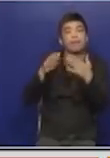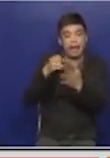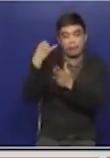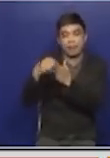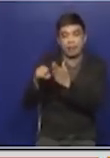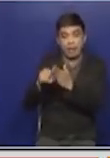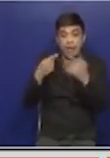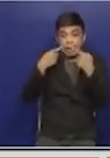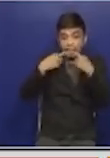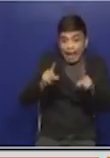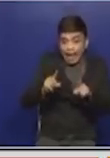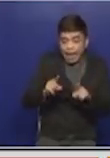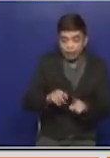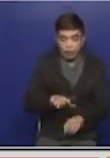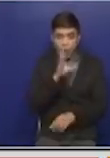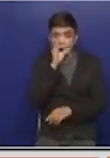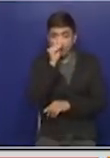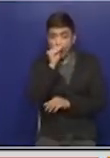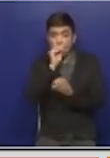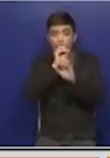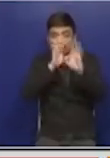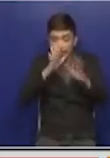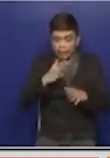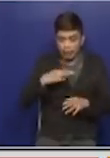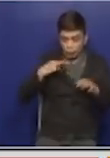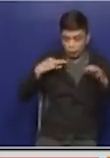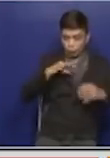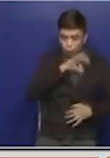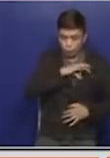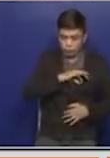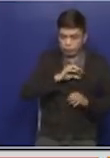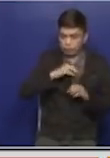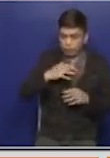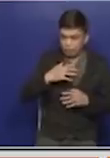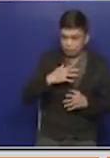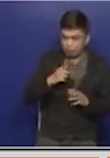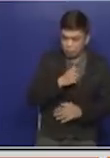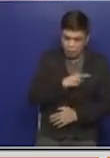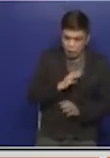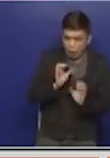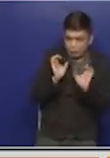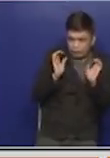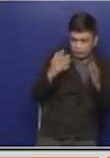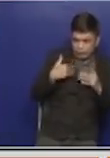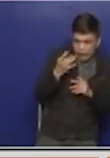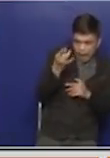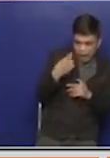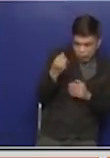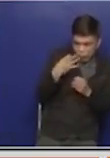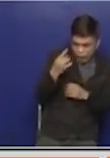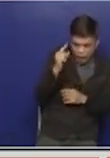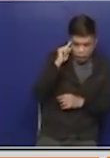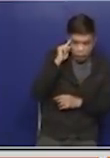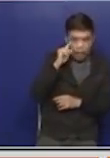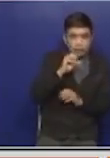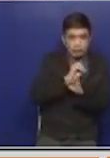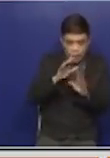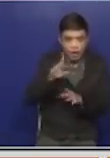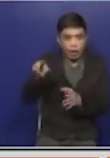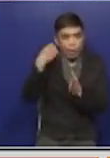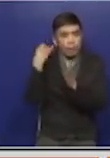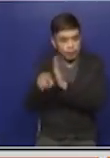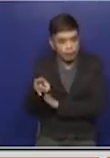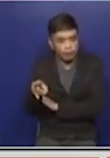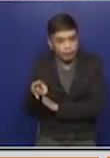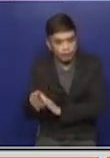ซนต์อย่างชัดเจนและบัญญัติลงไปในกฎหมายเลยจะเป็นการปกป้องดูแลผู้ถูกกระทำอย่างชัดแจ้งค่ะดังนั้นนะคะข้อเ